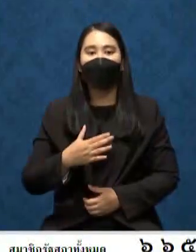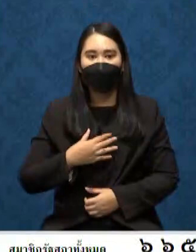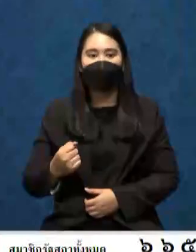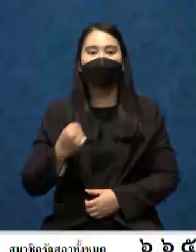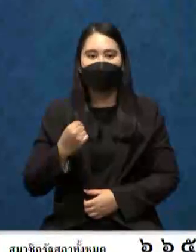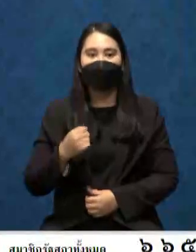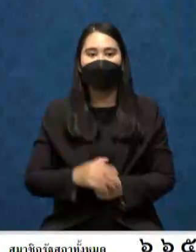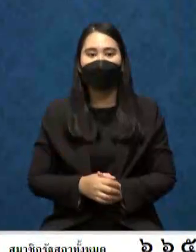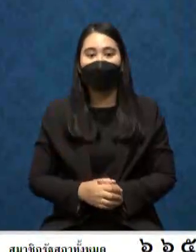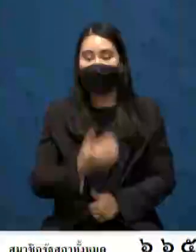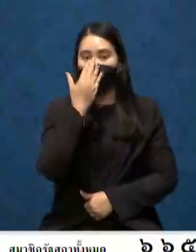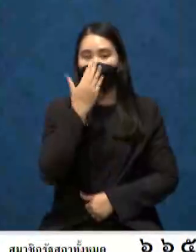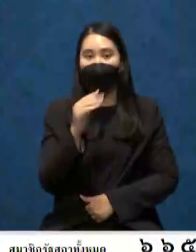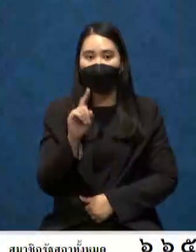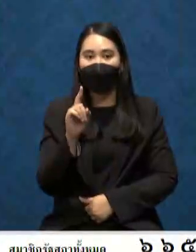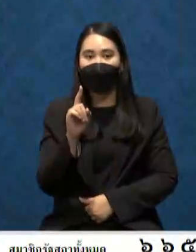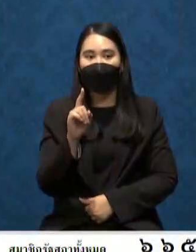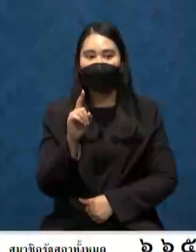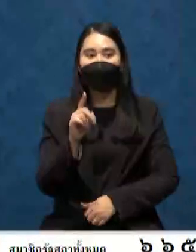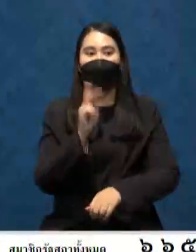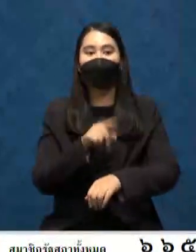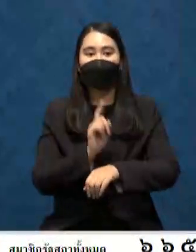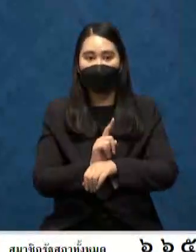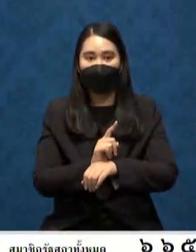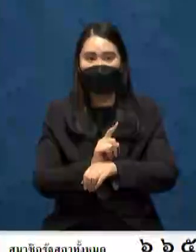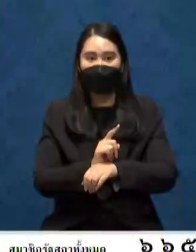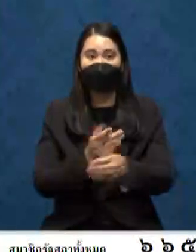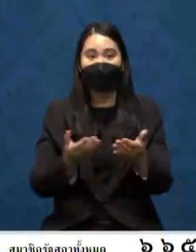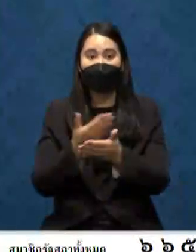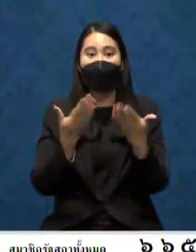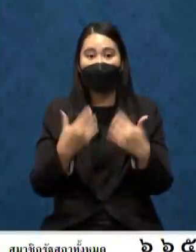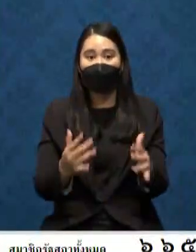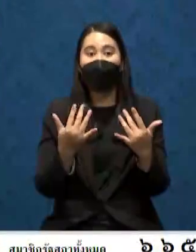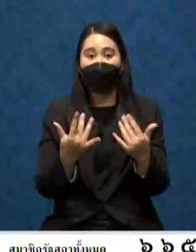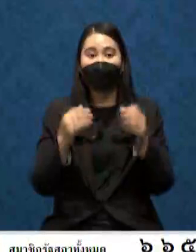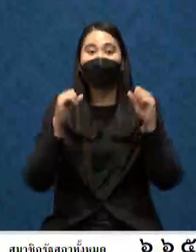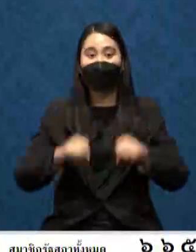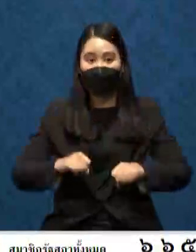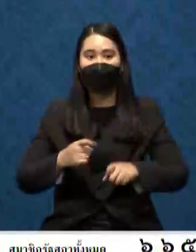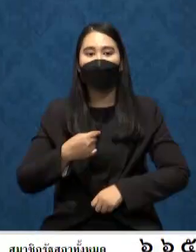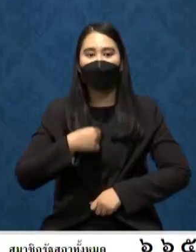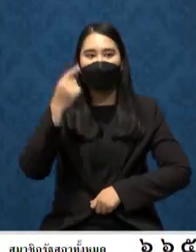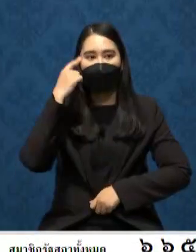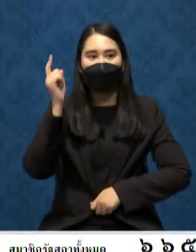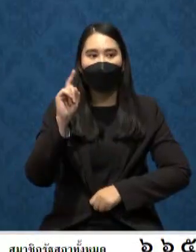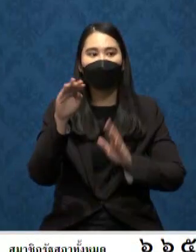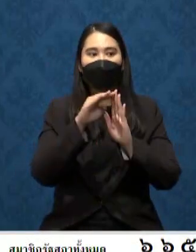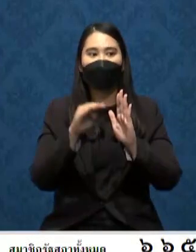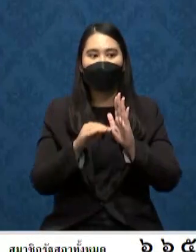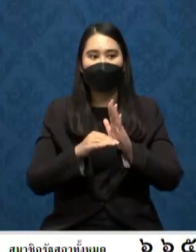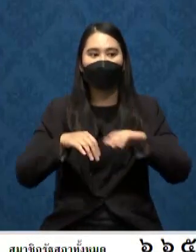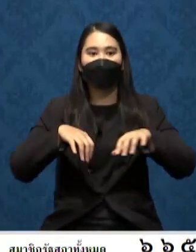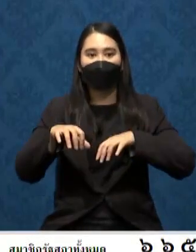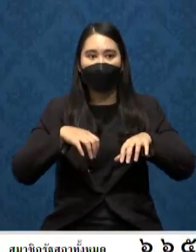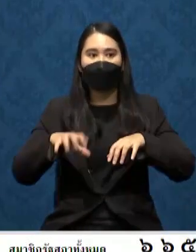ครับเพราะว่าเรื่องนี้เป็นข้อที่ท่านประธานได้วินิจฉัยแล้วว่าจะต้องลงมติแล้วผมเห็นว่าการวางระเบียบนั้นอาจ